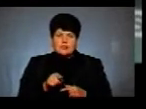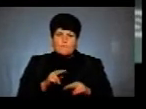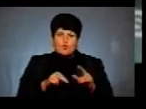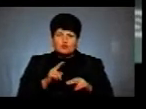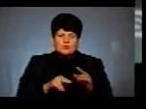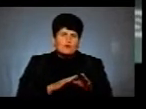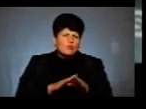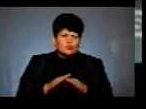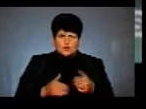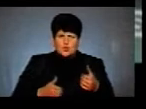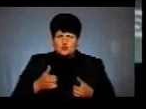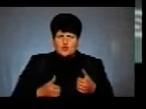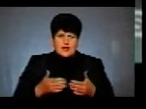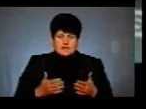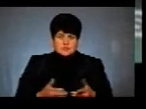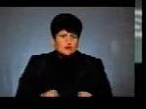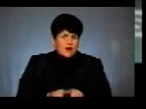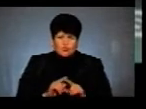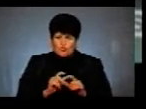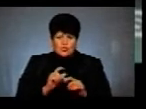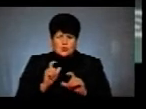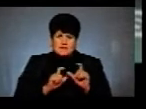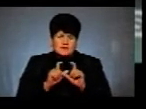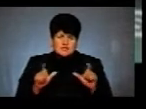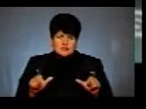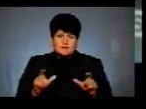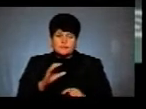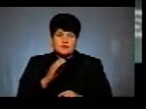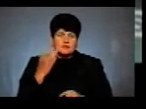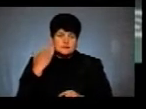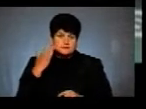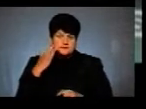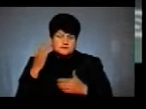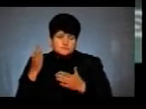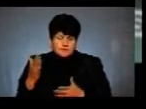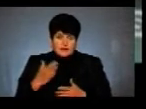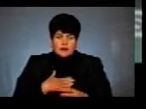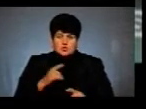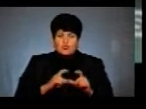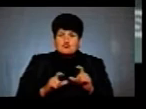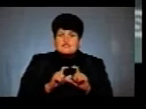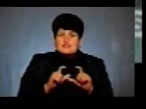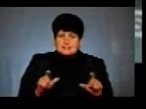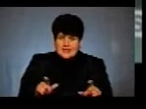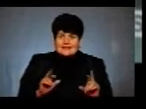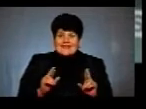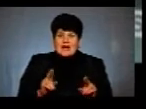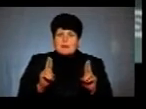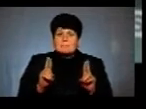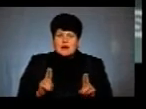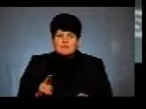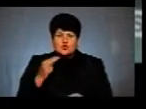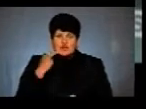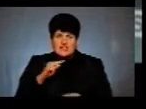побудовані повністю на конкуренції. Те саме з університетами. В Сполучених Штатах наші університети, як правило,